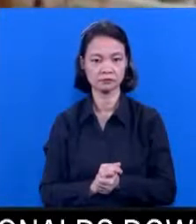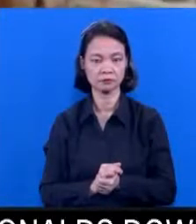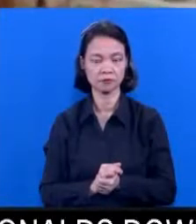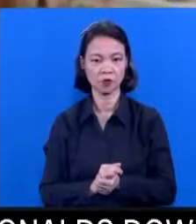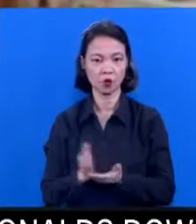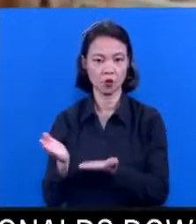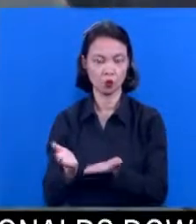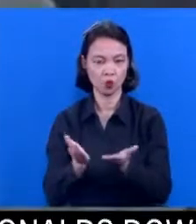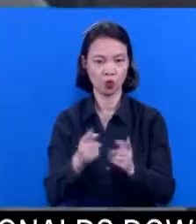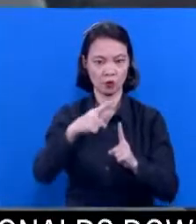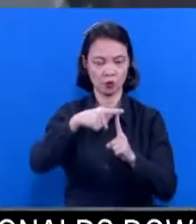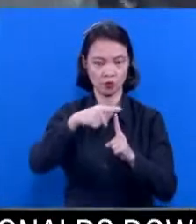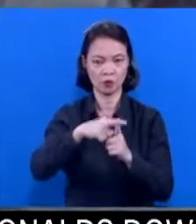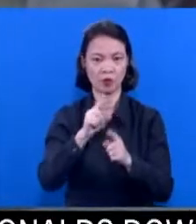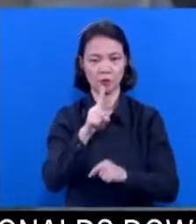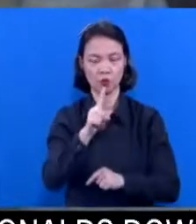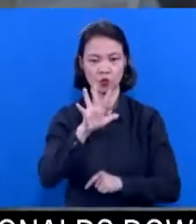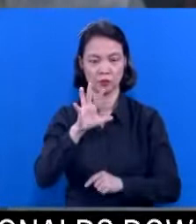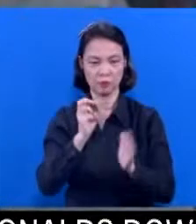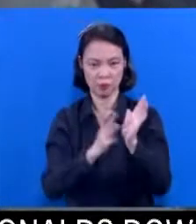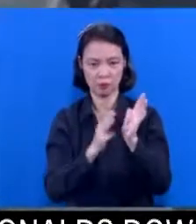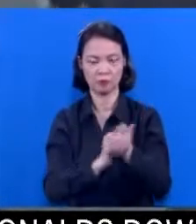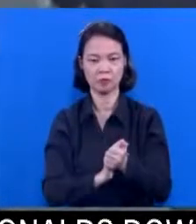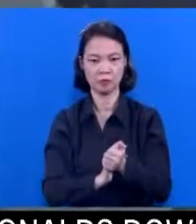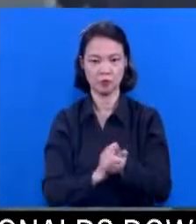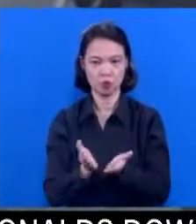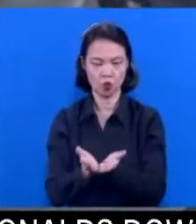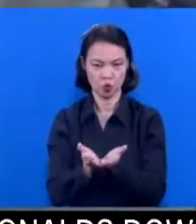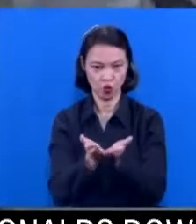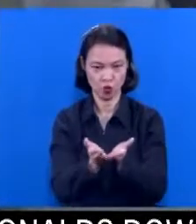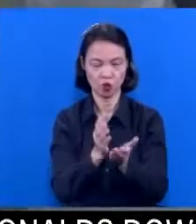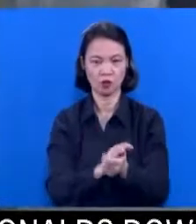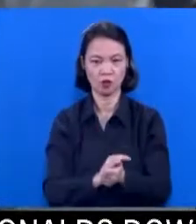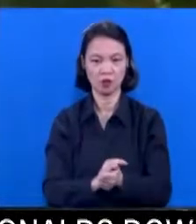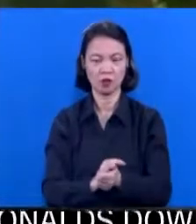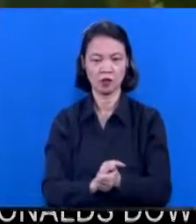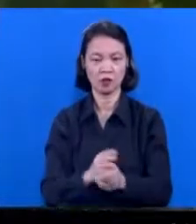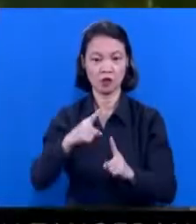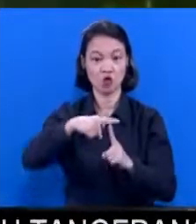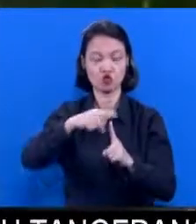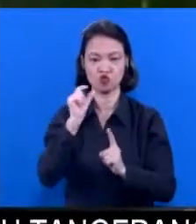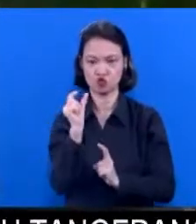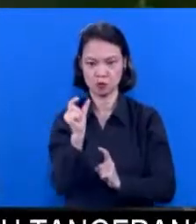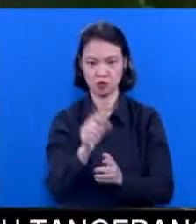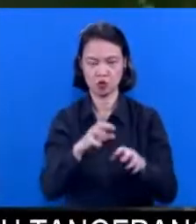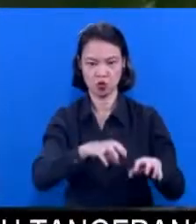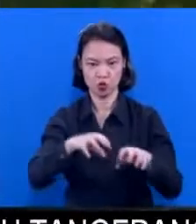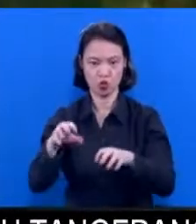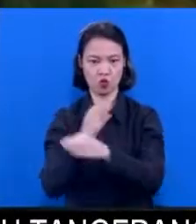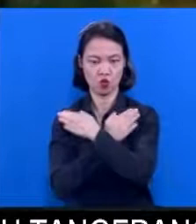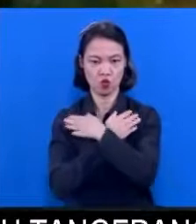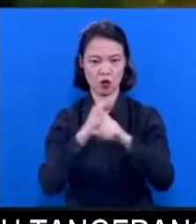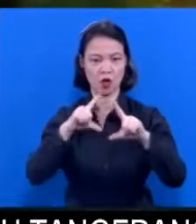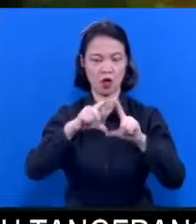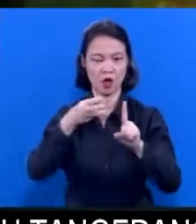Kapal Kelima Sada P115 milik Pangkalan Penjaga Laut dan Pantai KPLP kelas 2 Tanjung Uban mengevakuasi jenazah ABK WNI